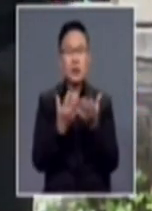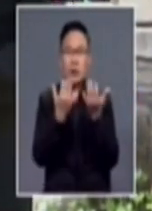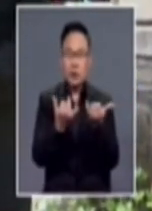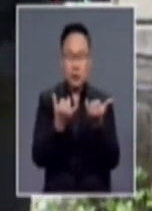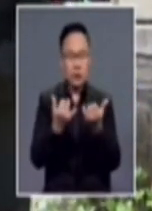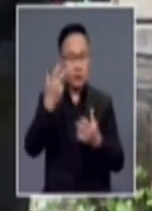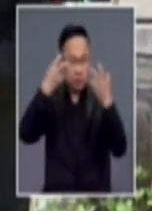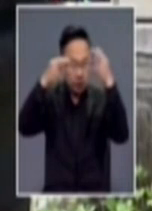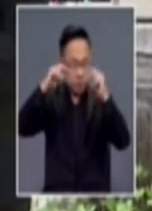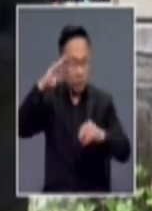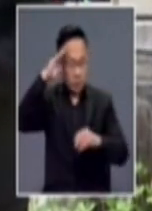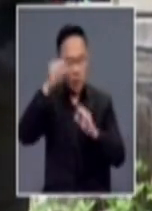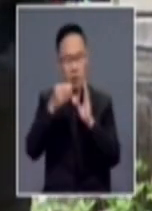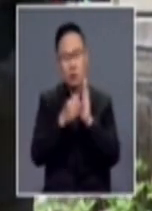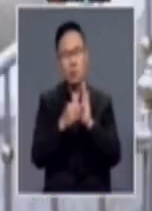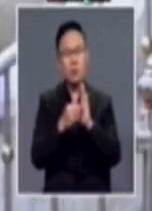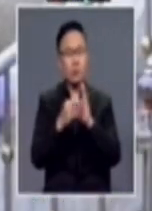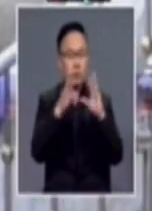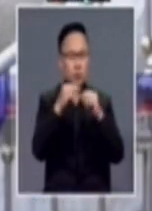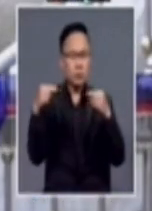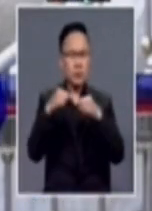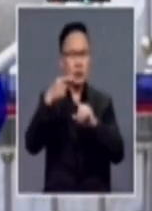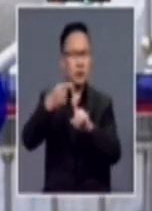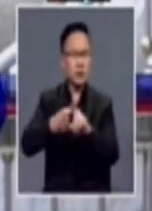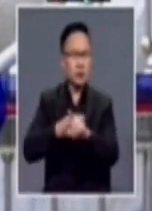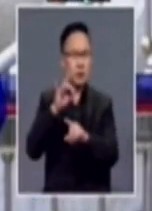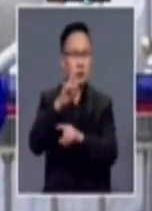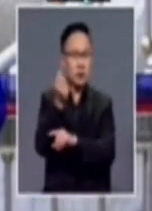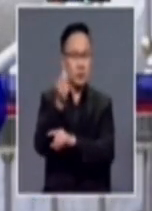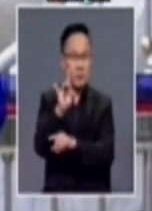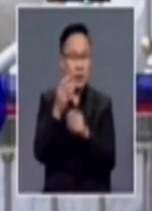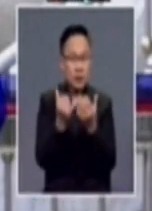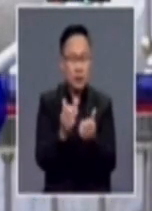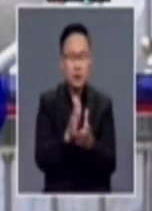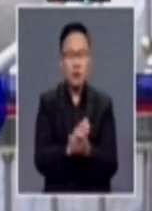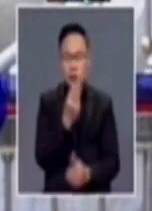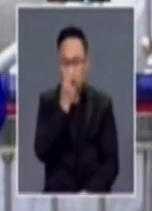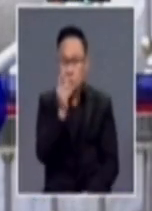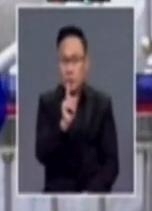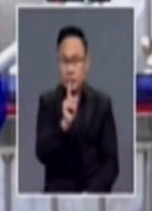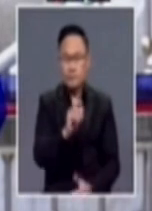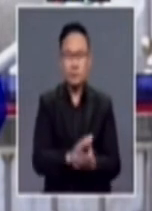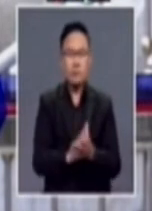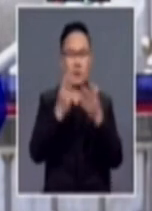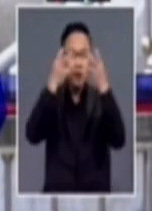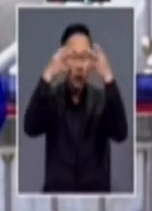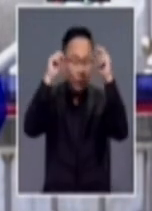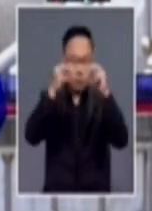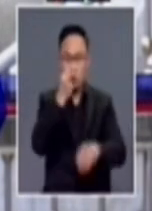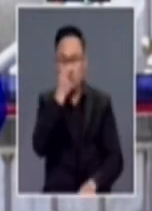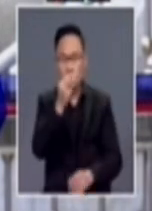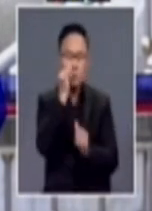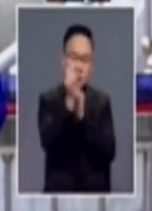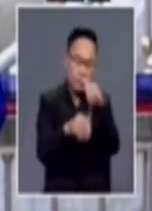ที่18กันยายนนี้ท่านจะไปดูอะไรยังไงบ้างคะ จังหวัดสุพรรณบุรีโชคดีครับนายกรัฐมนตรีจะลงพื้นที่เพื่